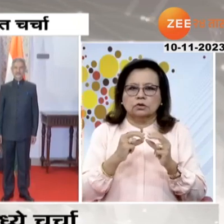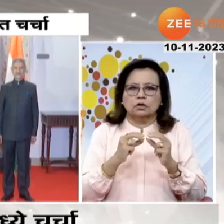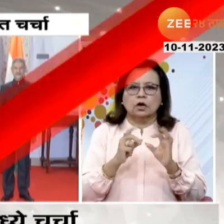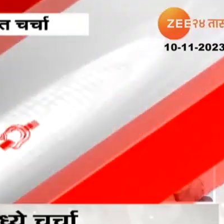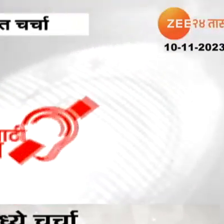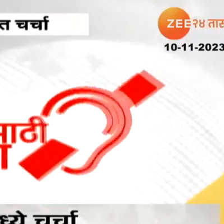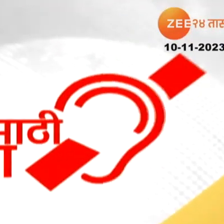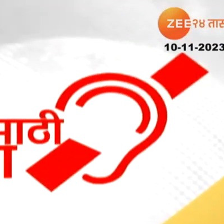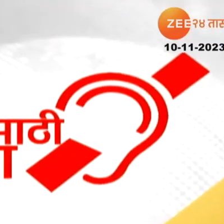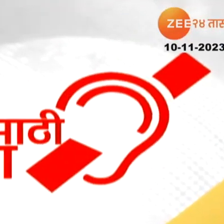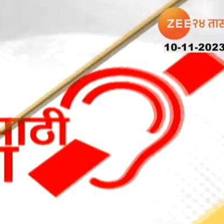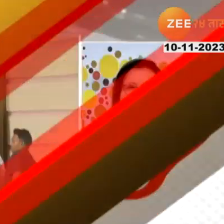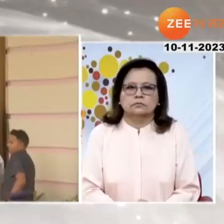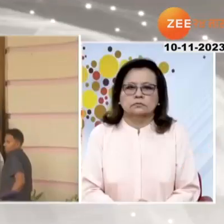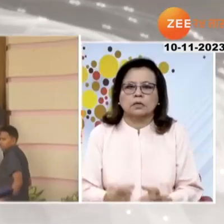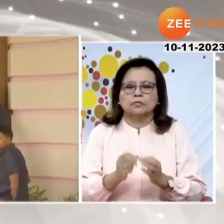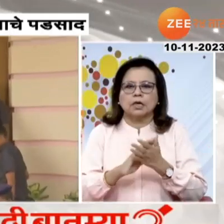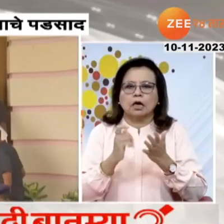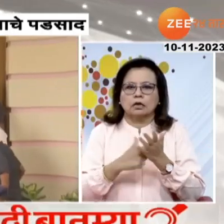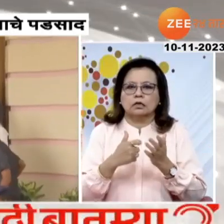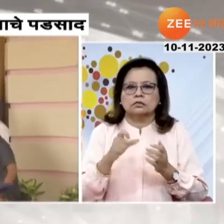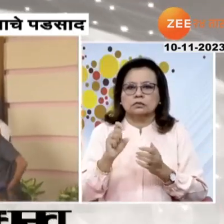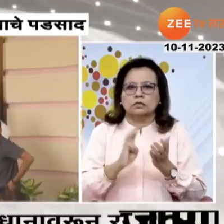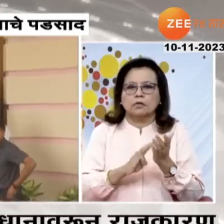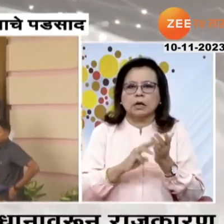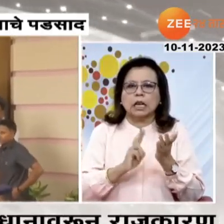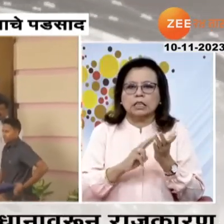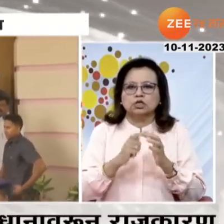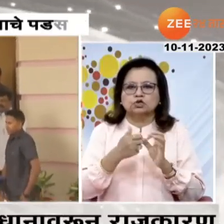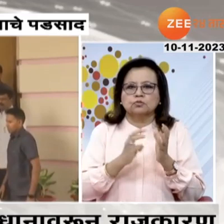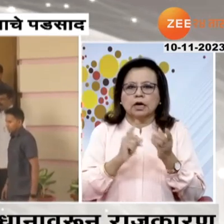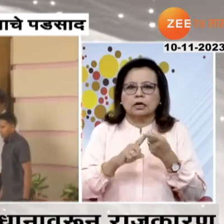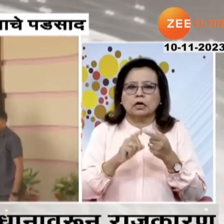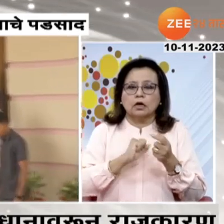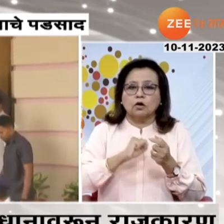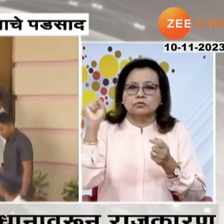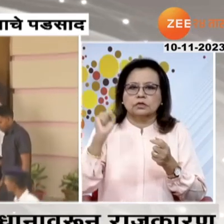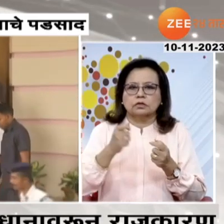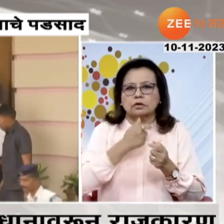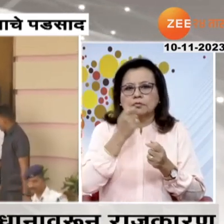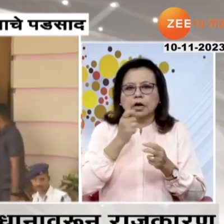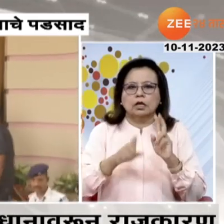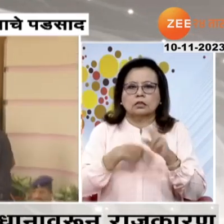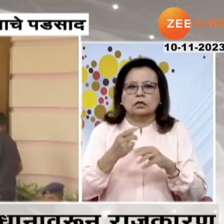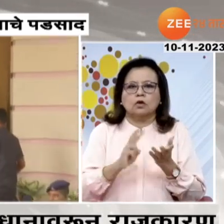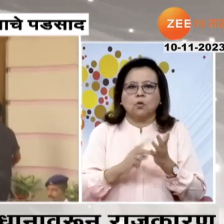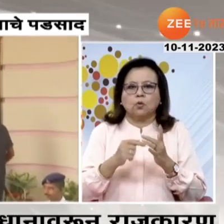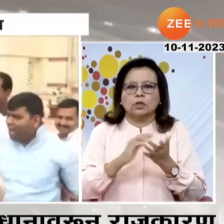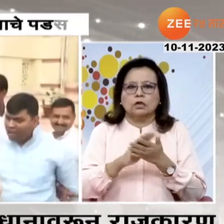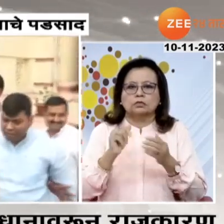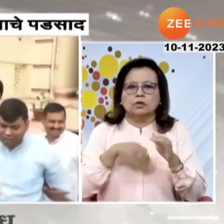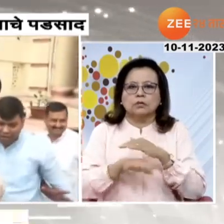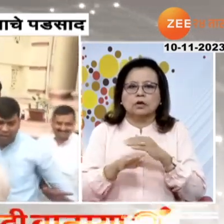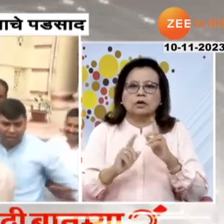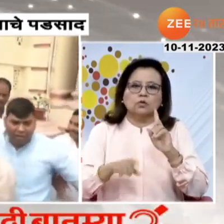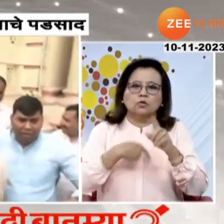समजते बिहार से मुख्यमंत्री नीतीश कुमार यांनी वादग्रस्त विधान केल्यानंतर विधानसभेत सुद्धा त्याचे पसाद